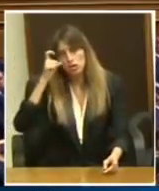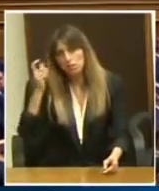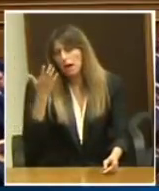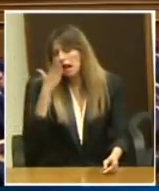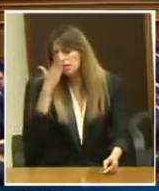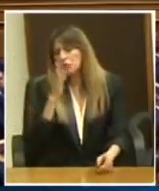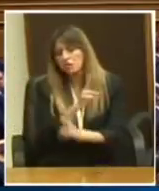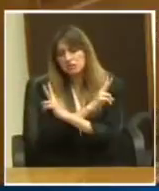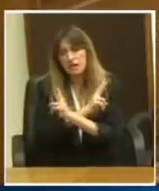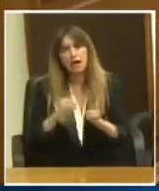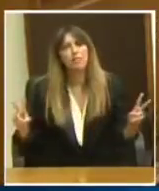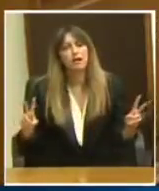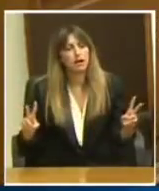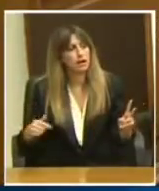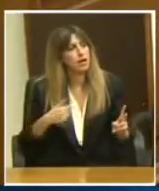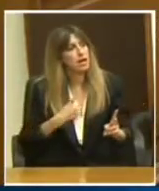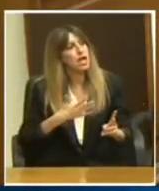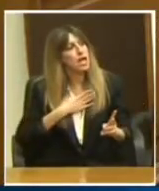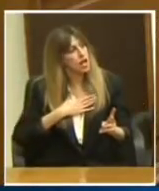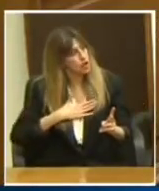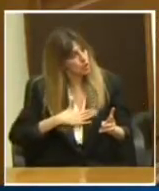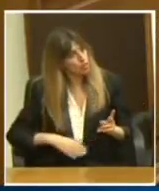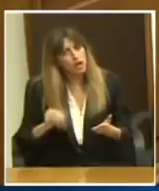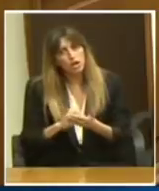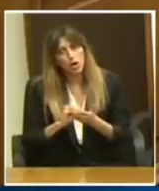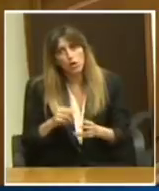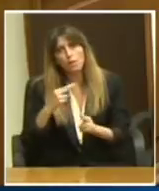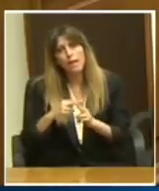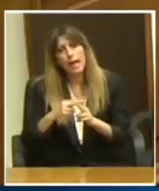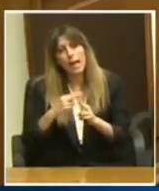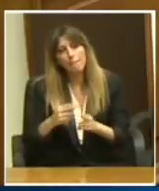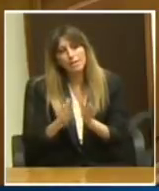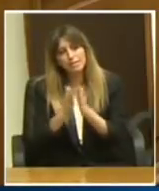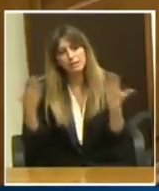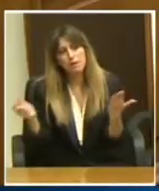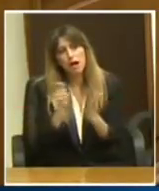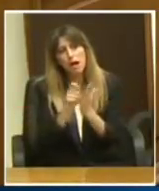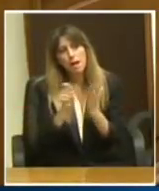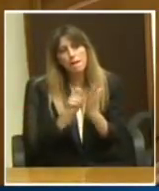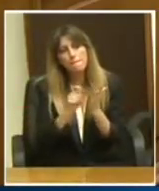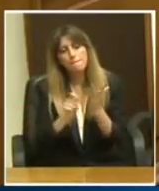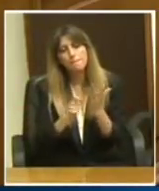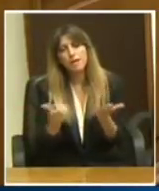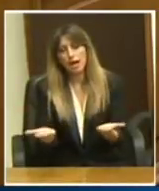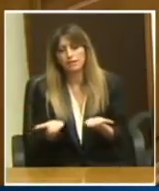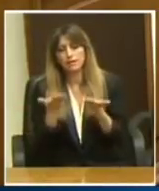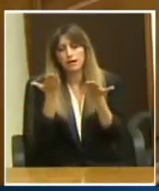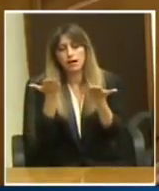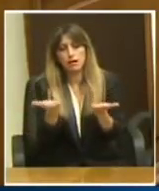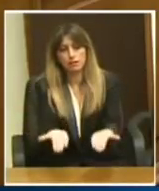θέλω να καταθέσω και τα επίσημα πρακτικά προς χρήση πάλι των αρχηγών των